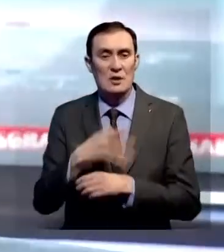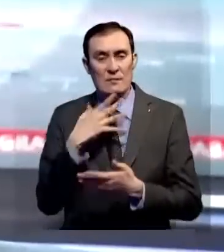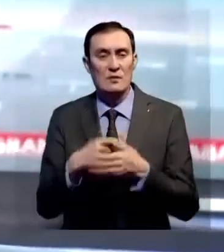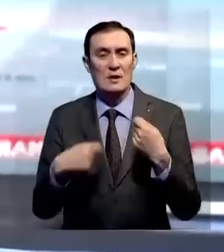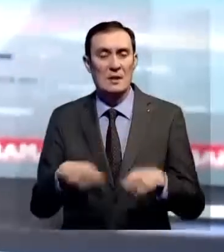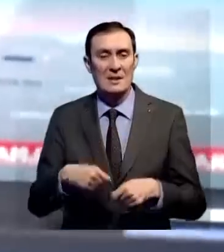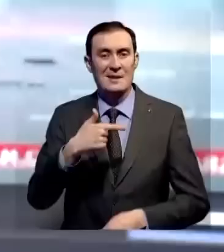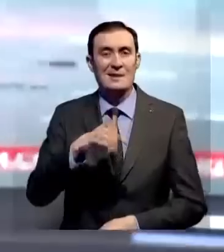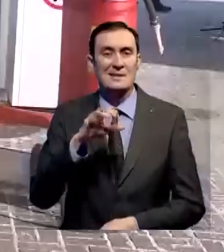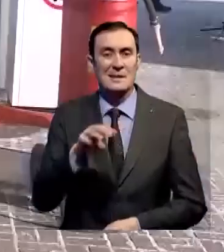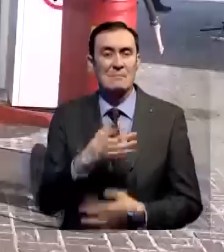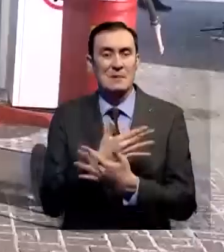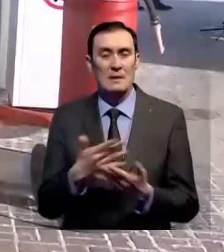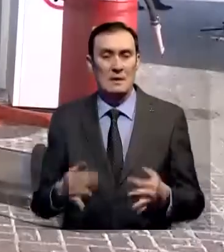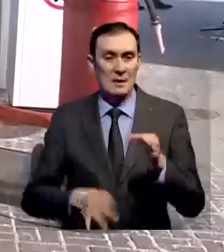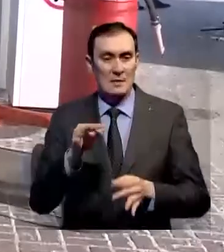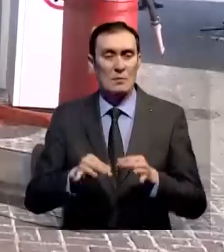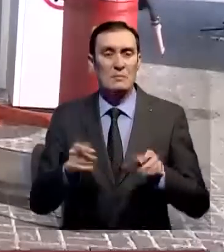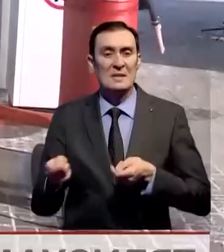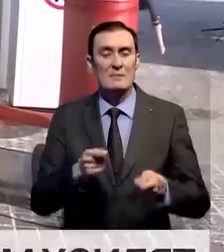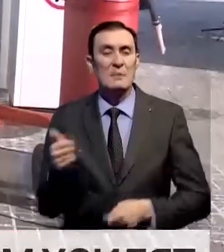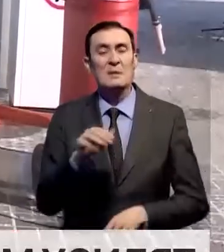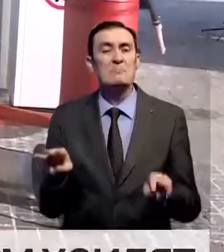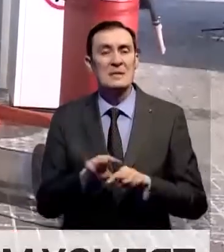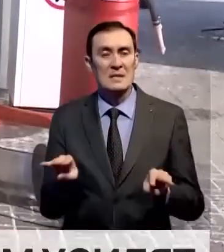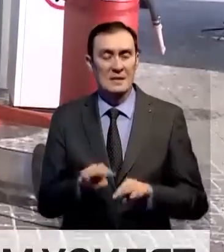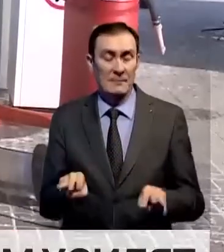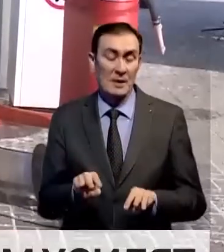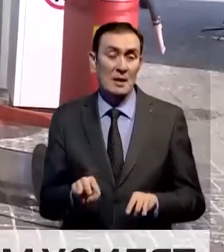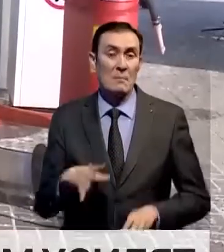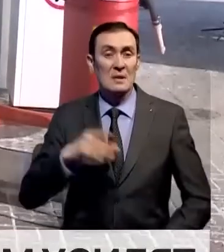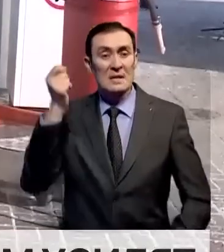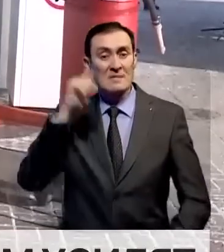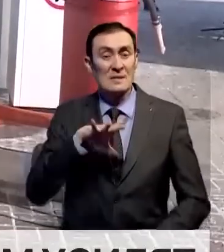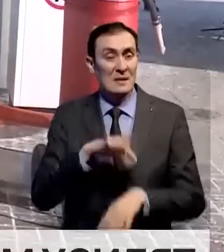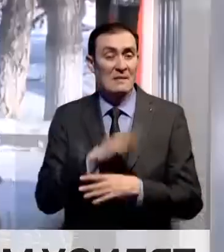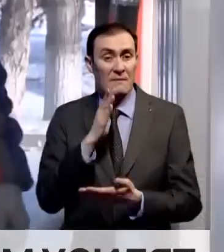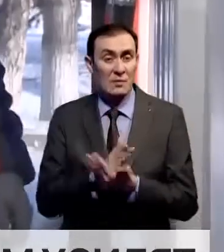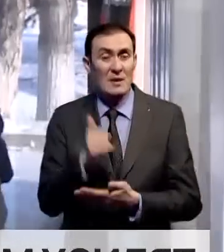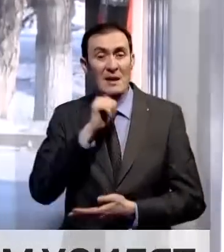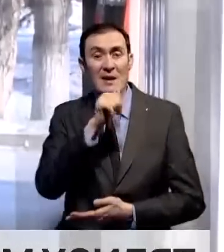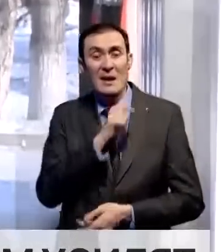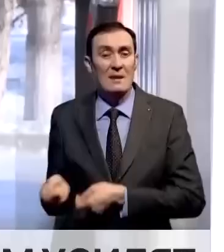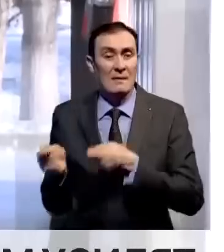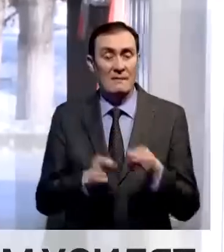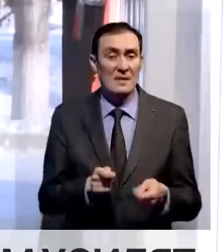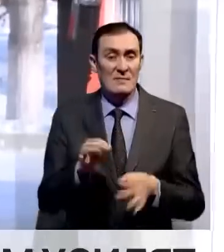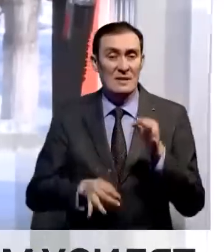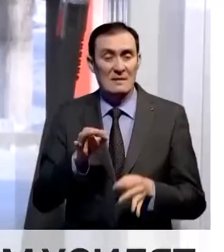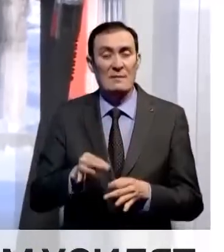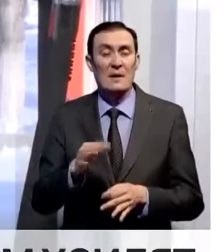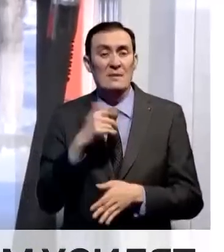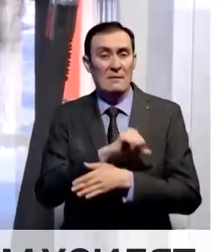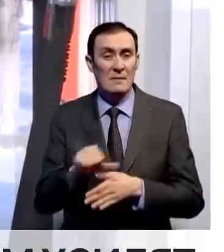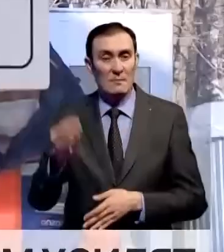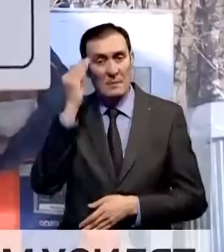рынка горюче-смазочными материалами под председательством премьер-министра. Как стало известно, есть случаи нелегального вывоза дистоплива и бензина